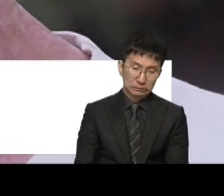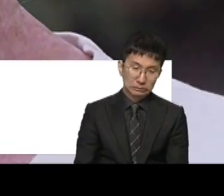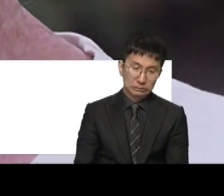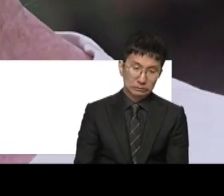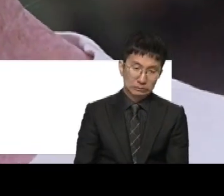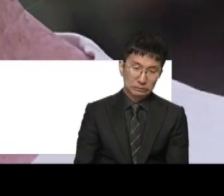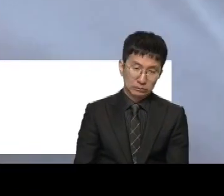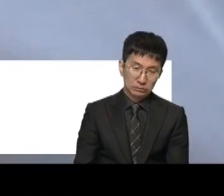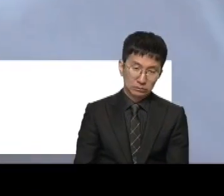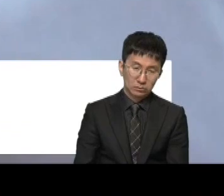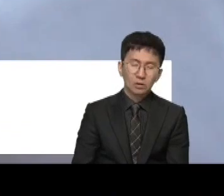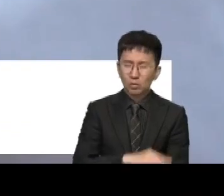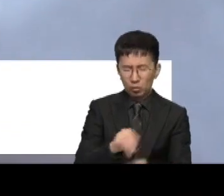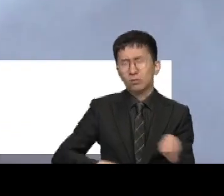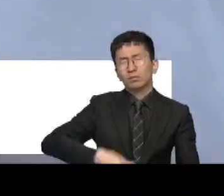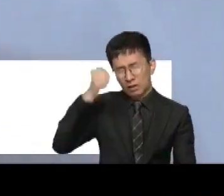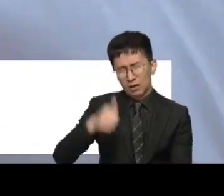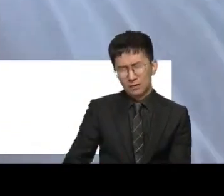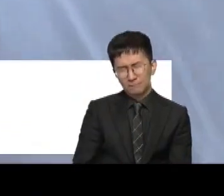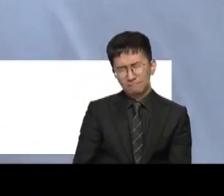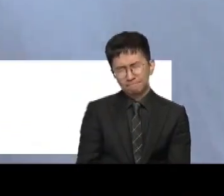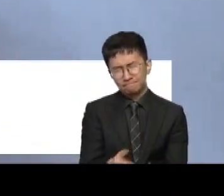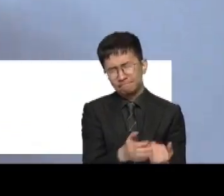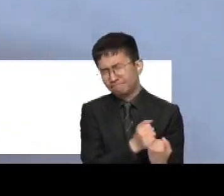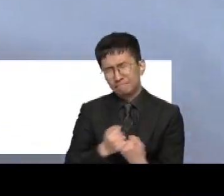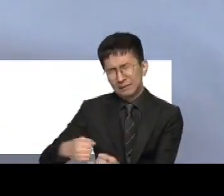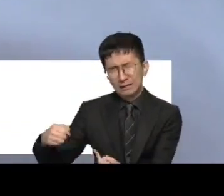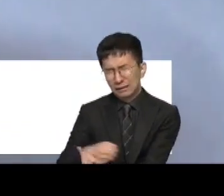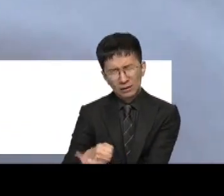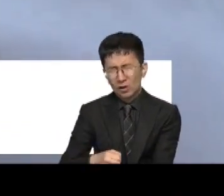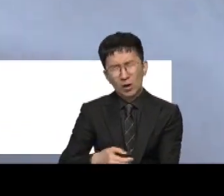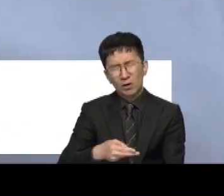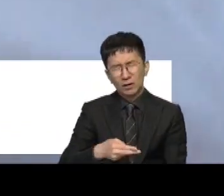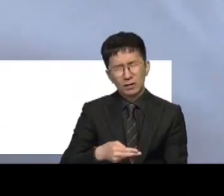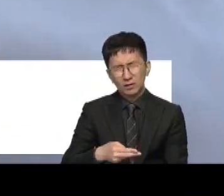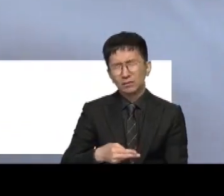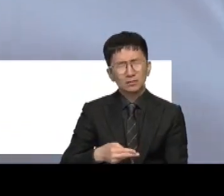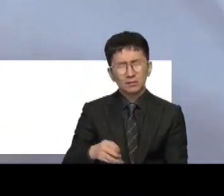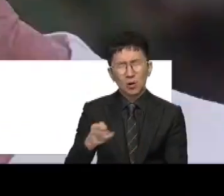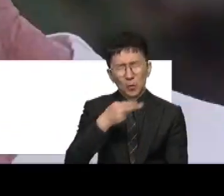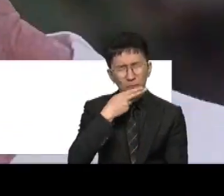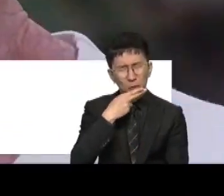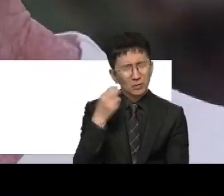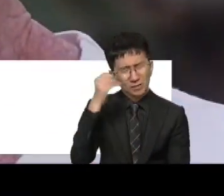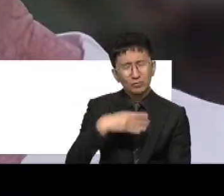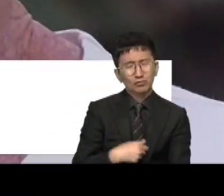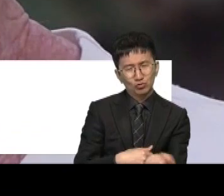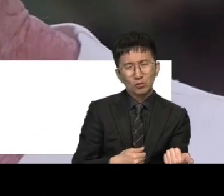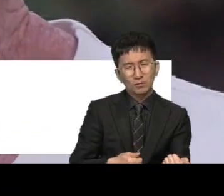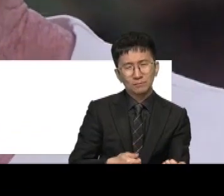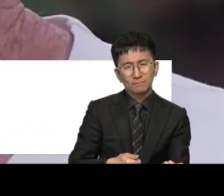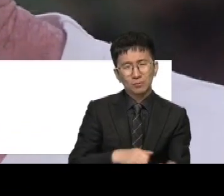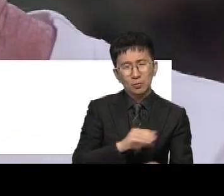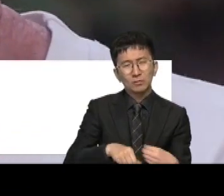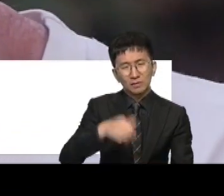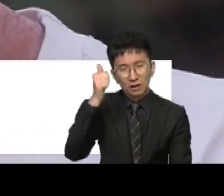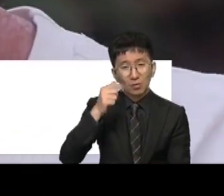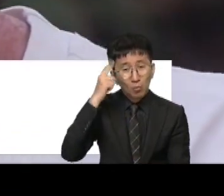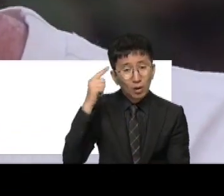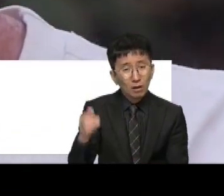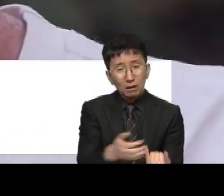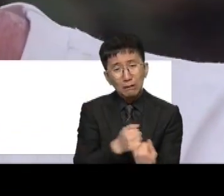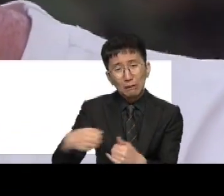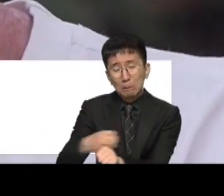She's dead. That was the best possibly that I was hoping for. And if you know anything about what they do to people in